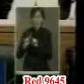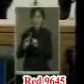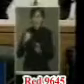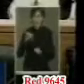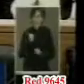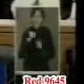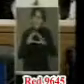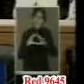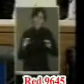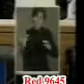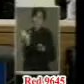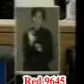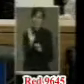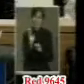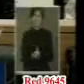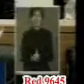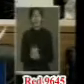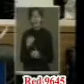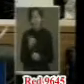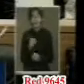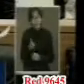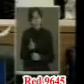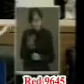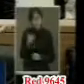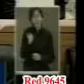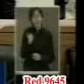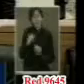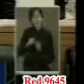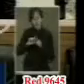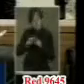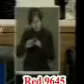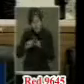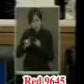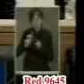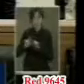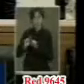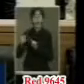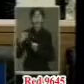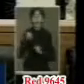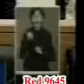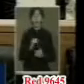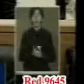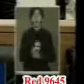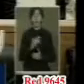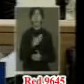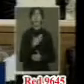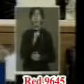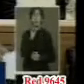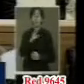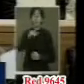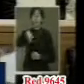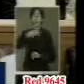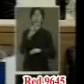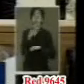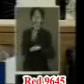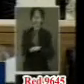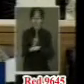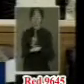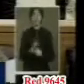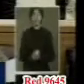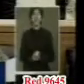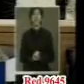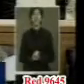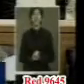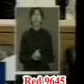มไม่สงบและก็มีอาวุธกับท่านประธานที่เคารพเพราะฉะนั้นผมจึงบอกว่าวันนี้กับท่านประธานที่เคารพ